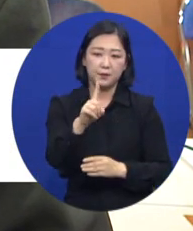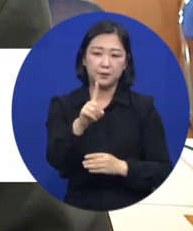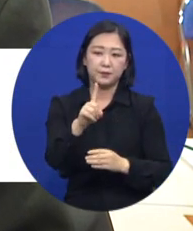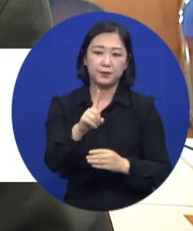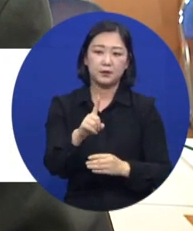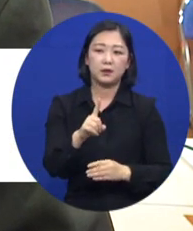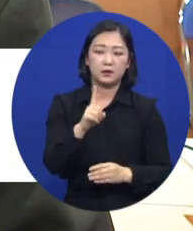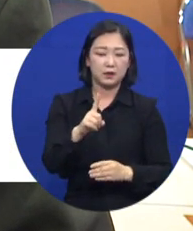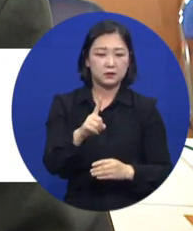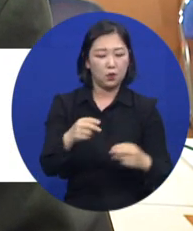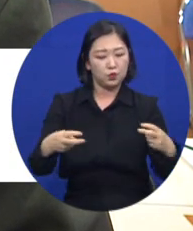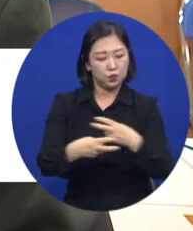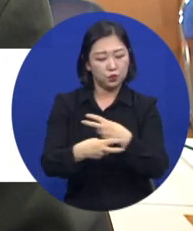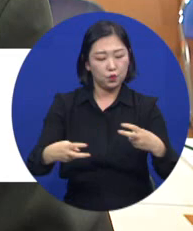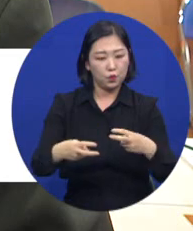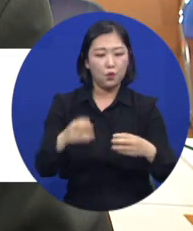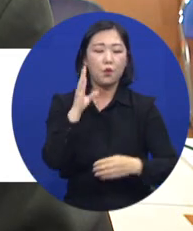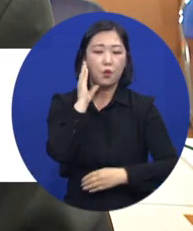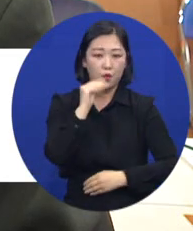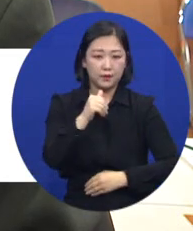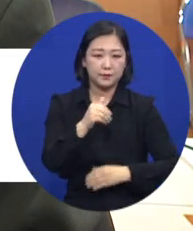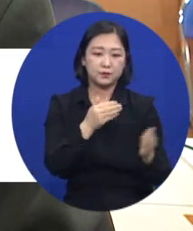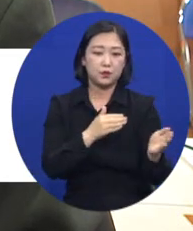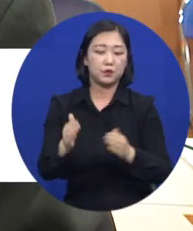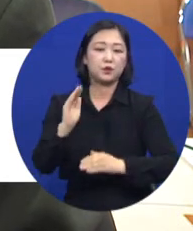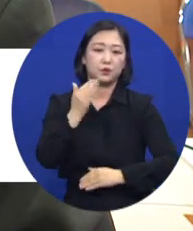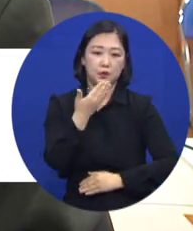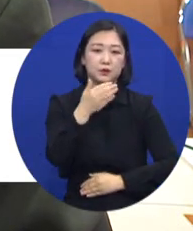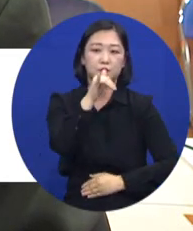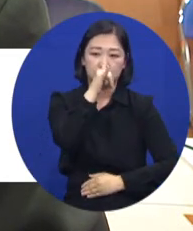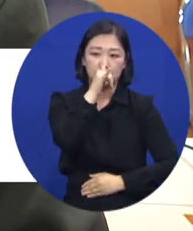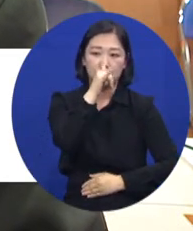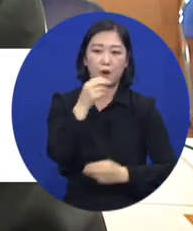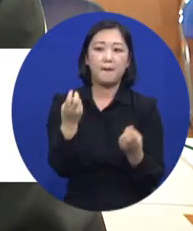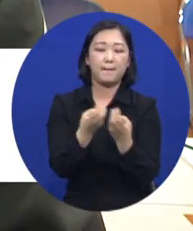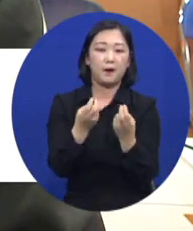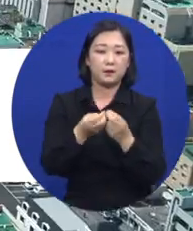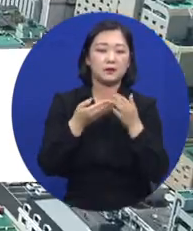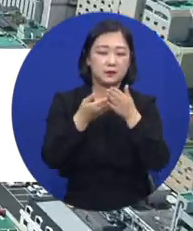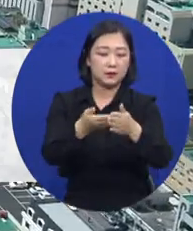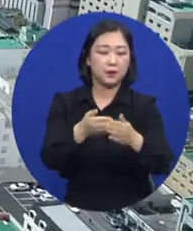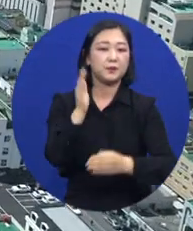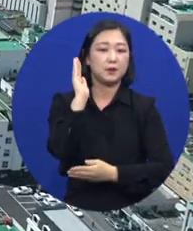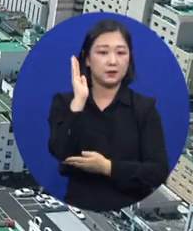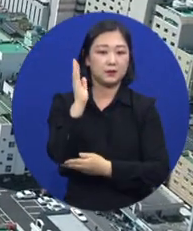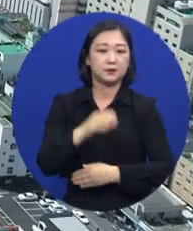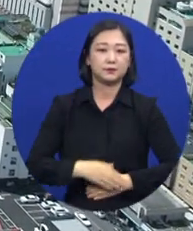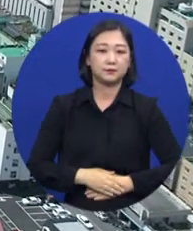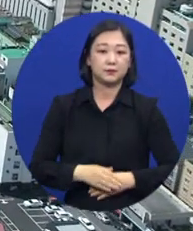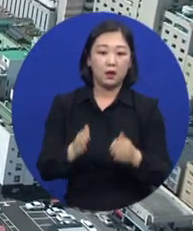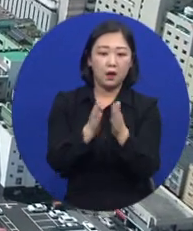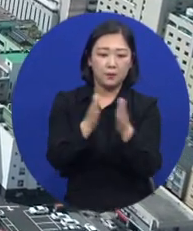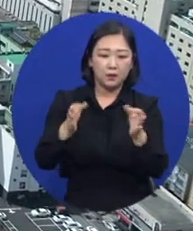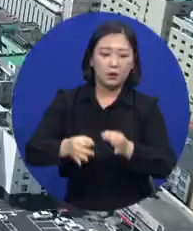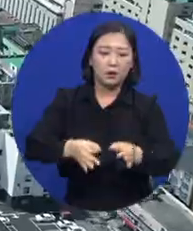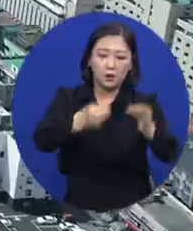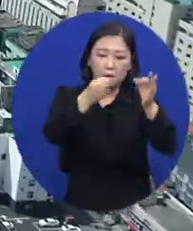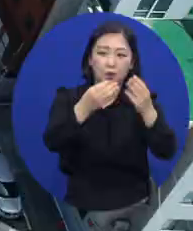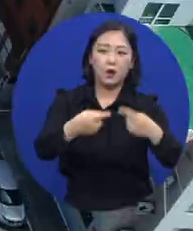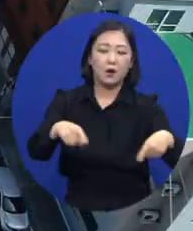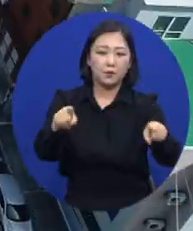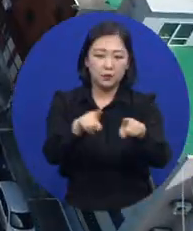하나의 단지가 교통이 원활하게끔 처리될 수 있도록 그렇게 방안을 제시하라고 얘기를 했습니다. 아파트값 상승세와